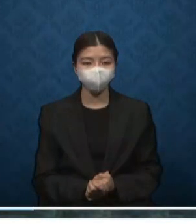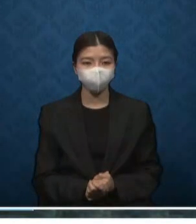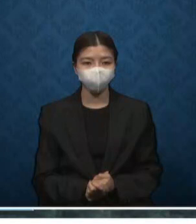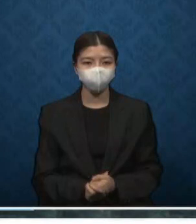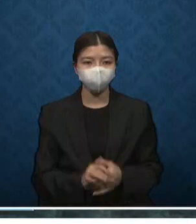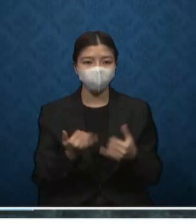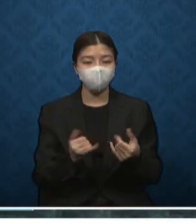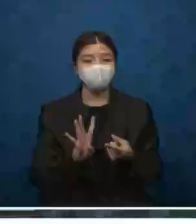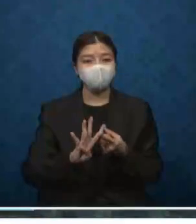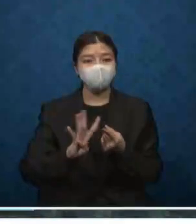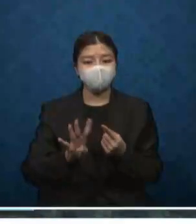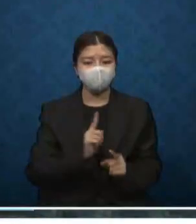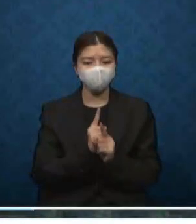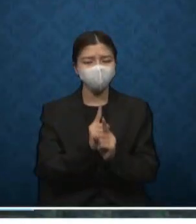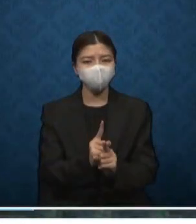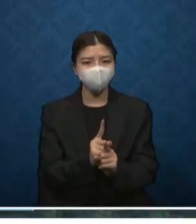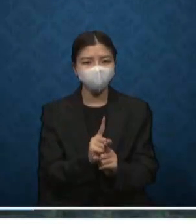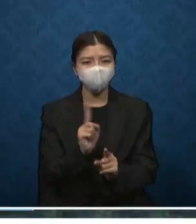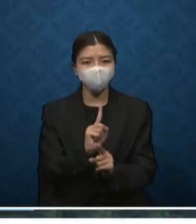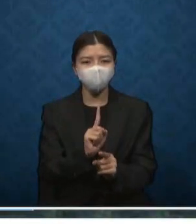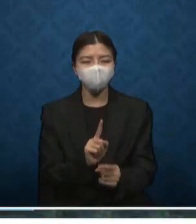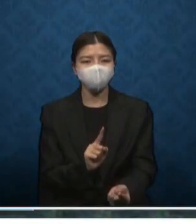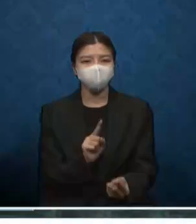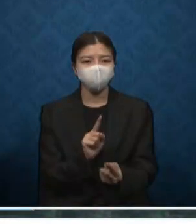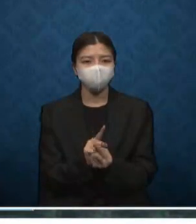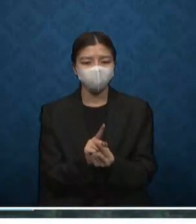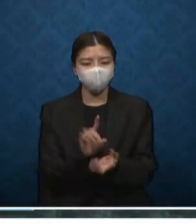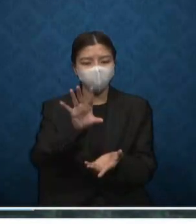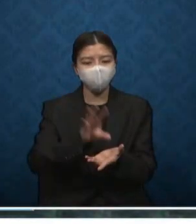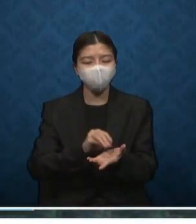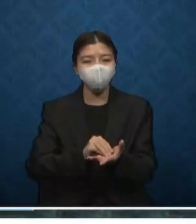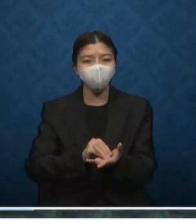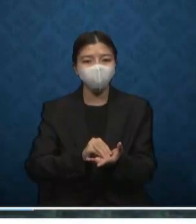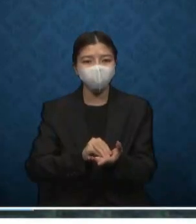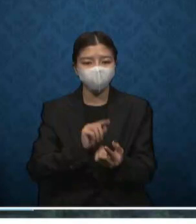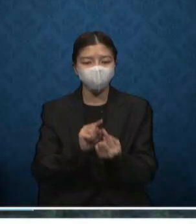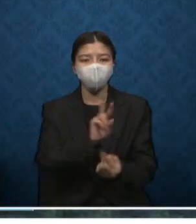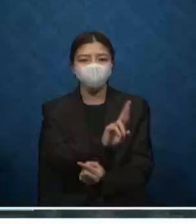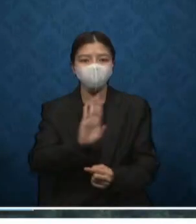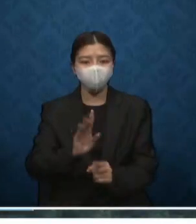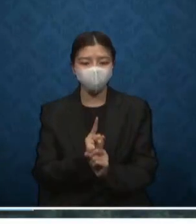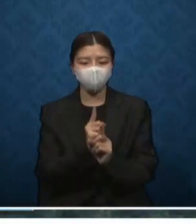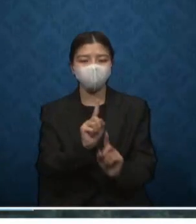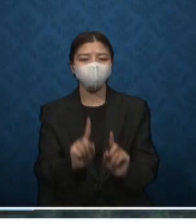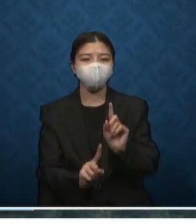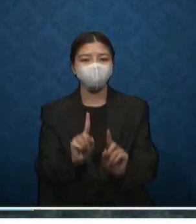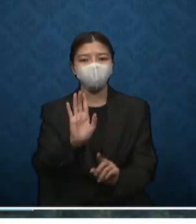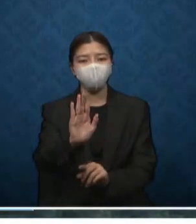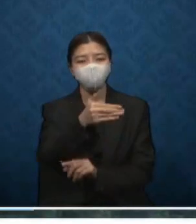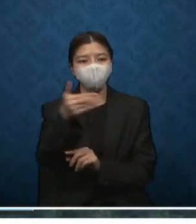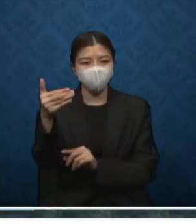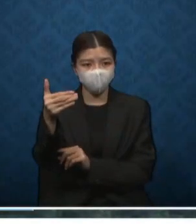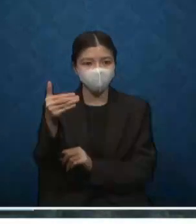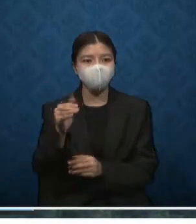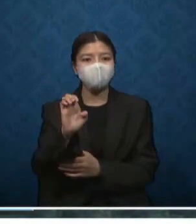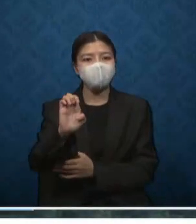ในประเด็นที่4ในการติดตามความก้าวหน้านั้นก็ได้รับข้อมูลจากระบบการติดตามและประเมินผลแห่งชาติหรืออิมเซอร์นะ